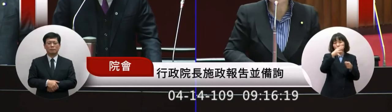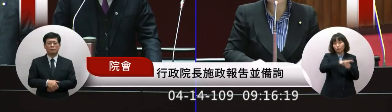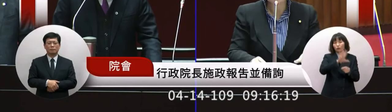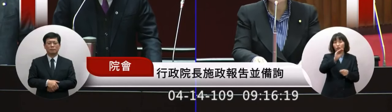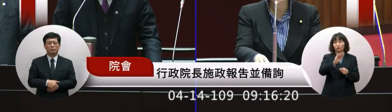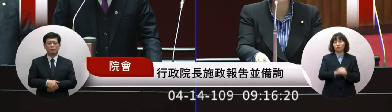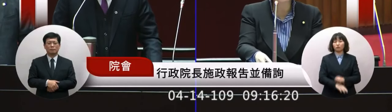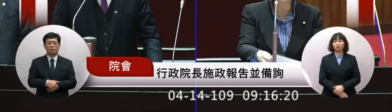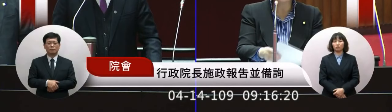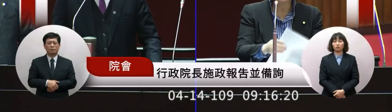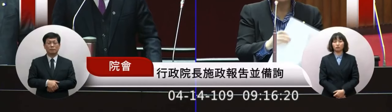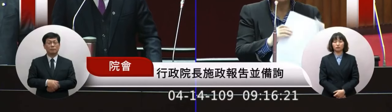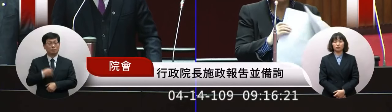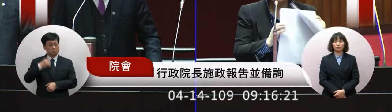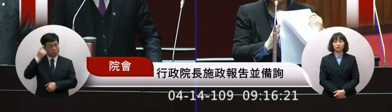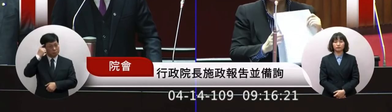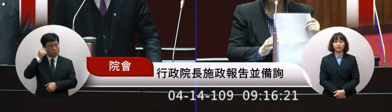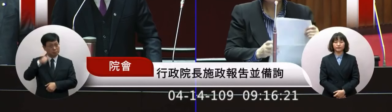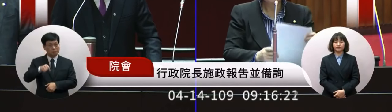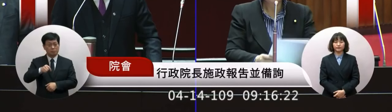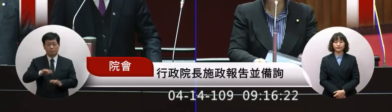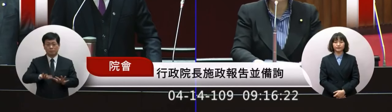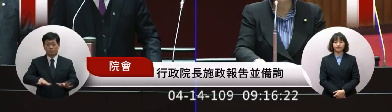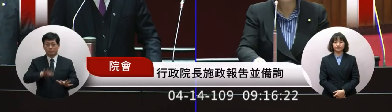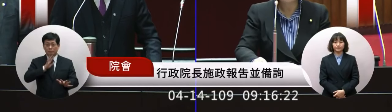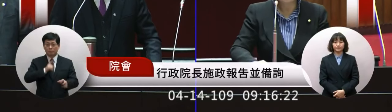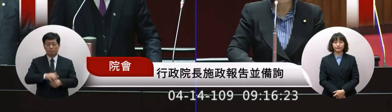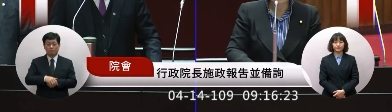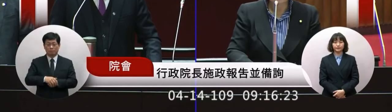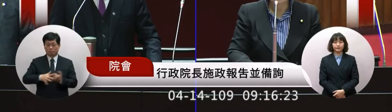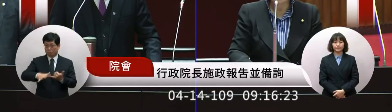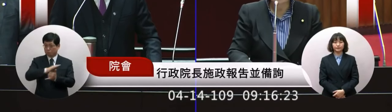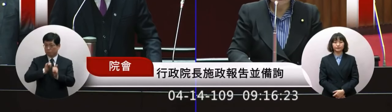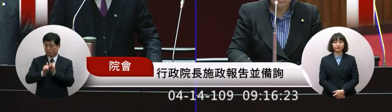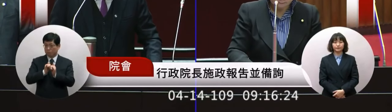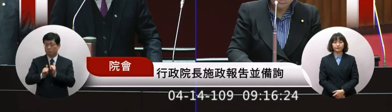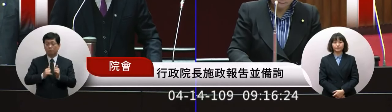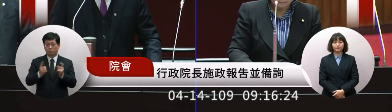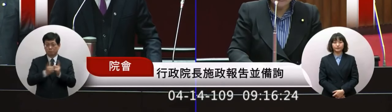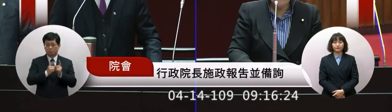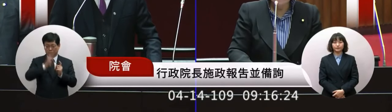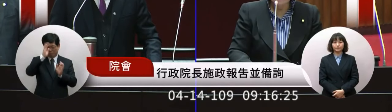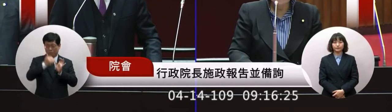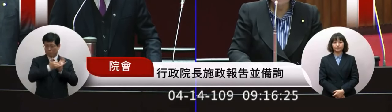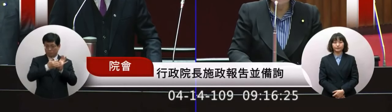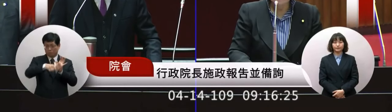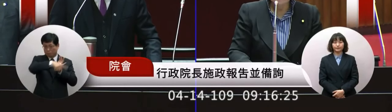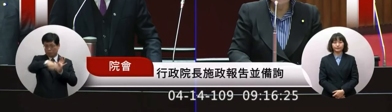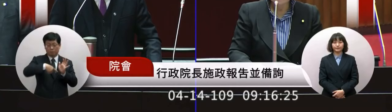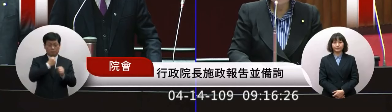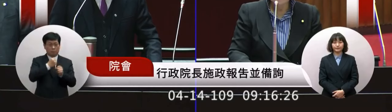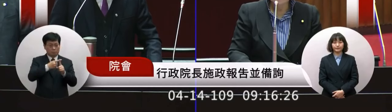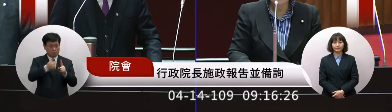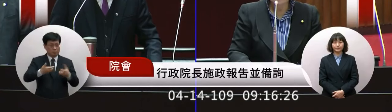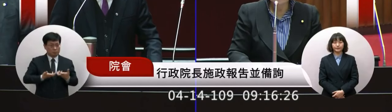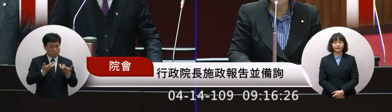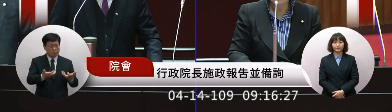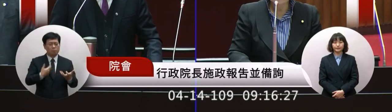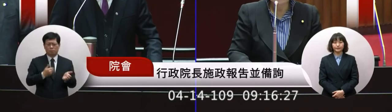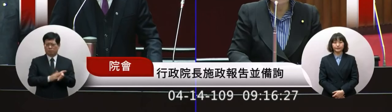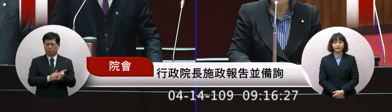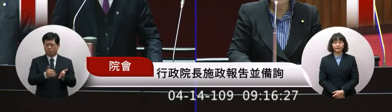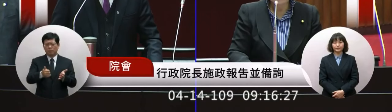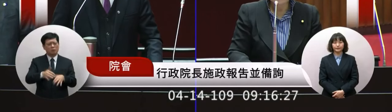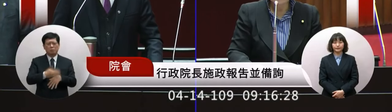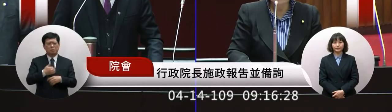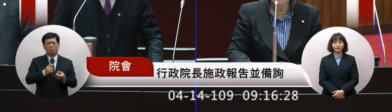呢？ 我想，这一次国人对防疫人员的付出都是肯定，